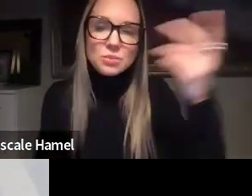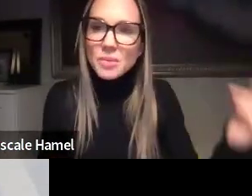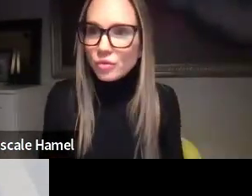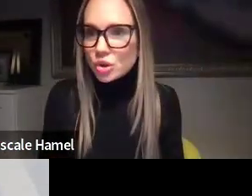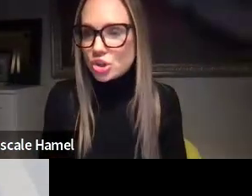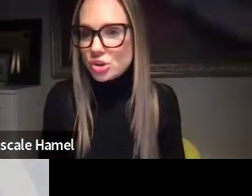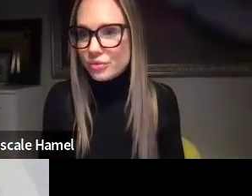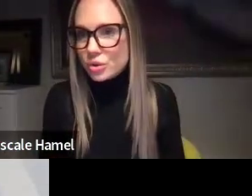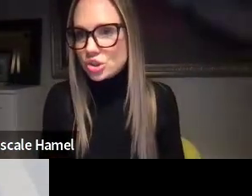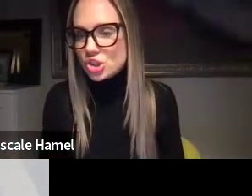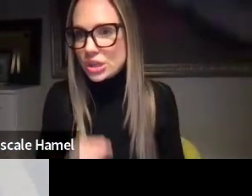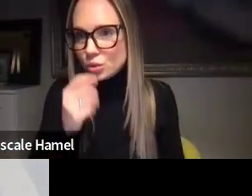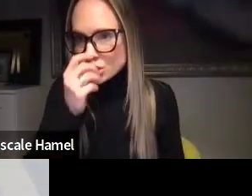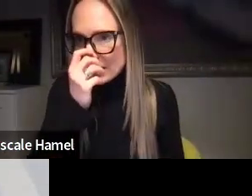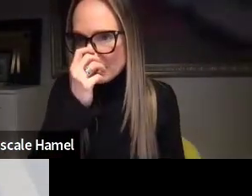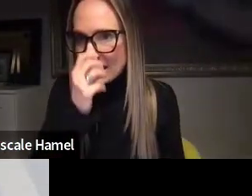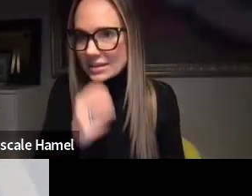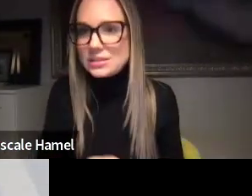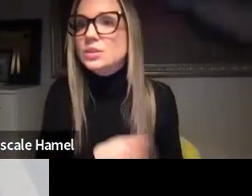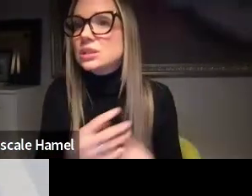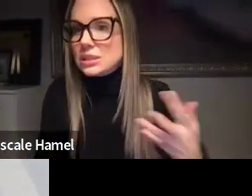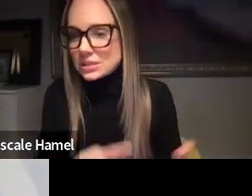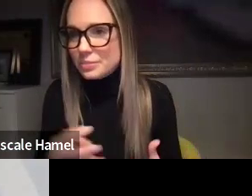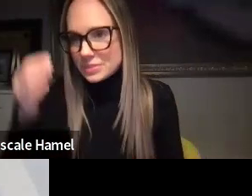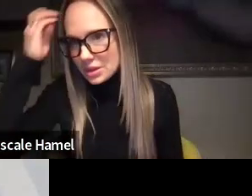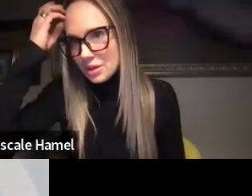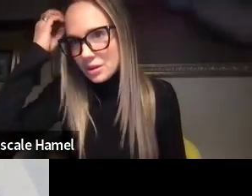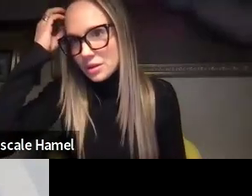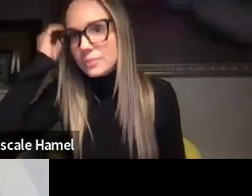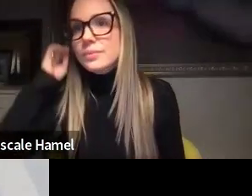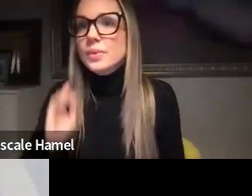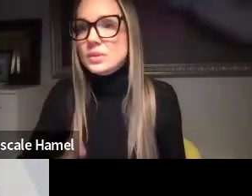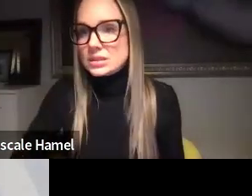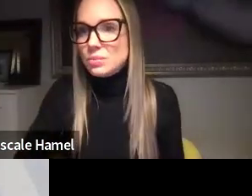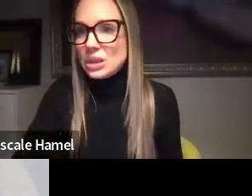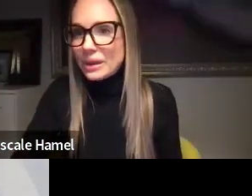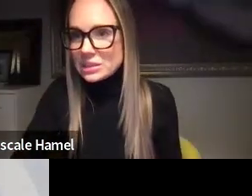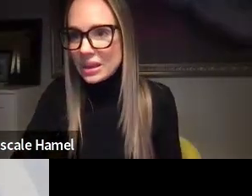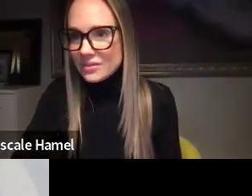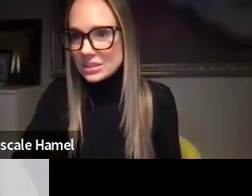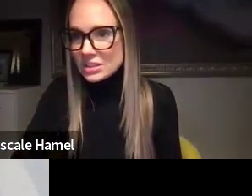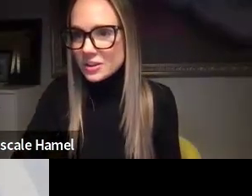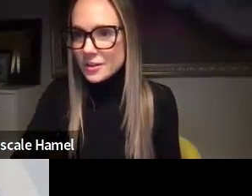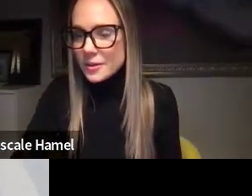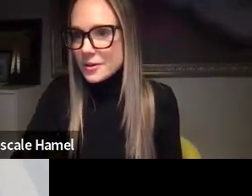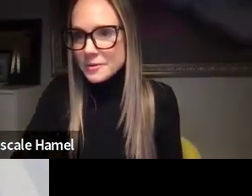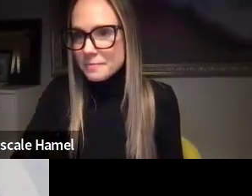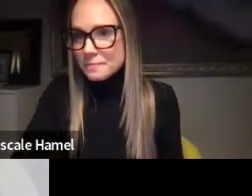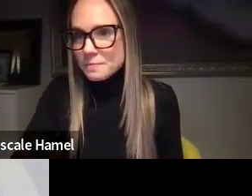des pinces, puis là, ben, faut que je le jette ou que je m'en débarrasse. Ça, c'est pas des pinces bien